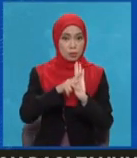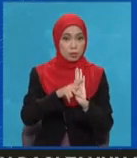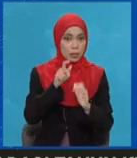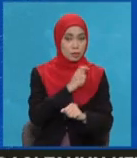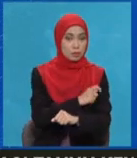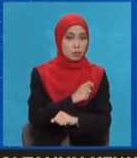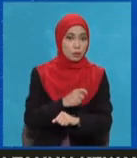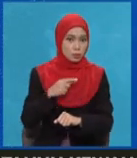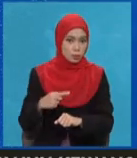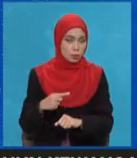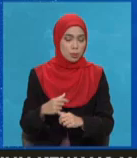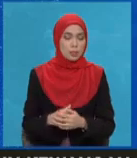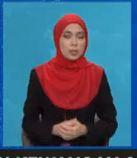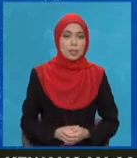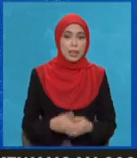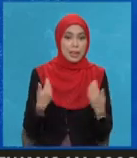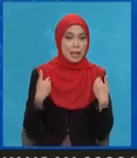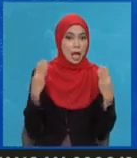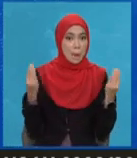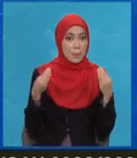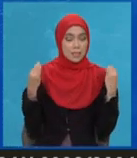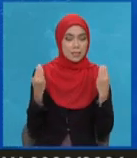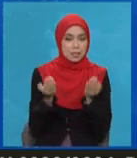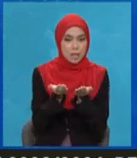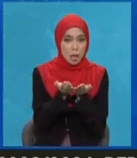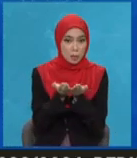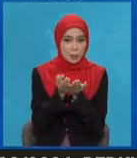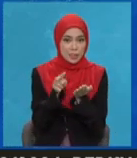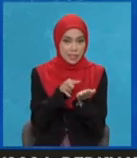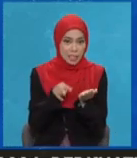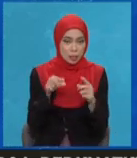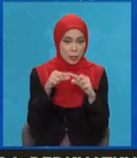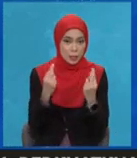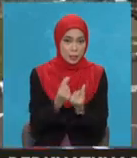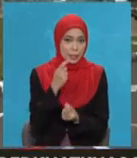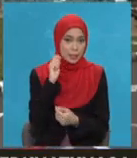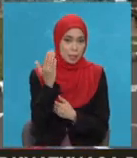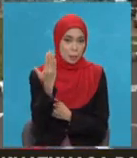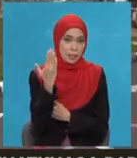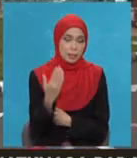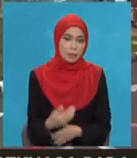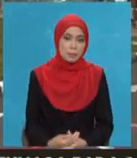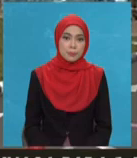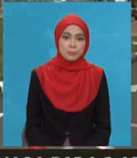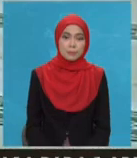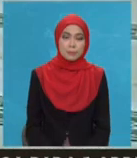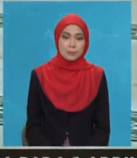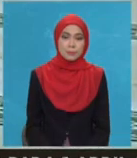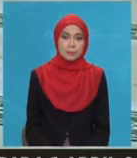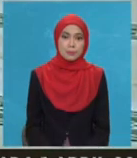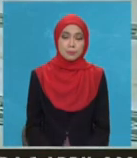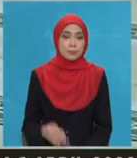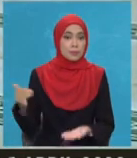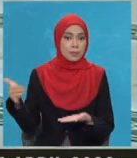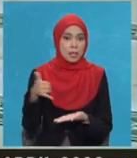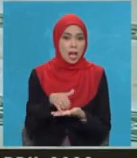juga tidak ketinggalan menggerakkan majelis Alquran pagi tadi majelis disertai